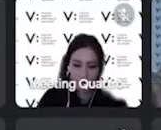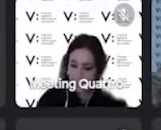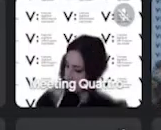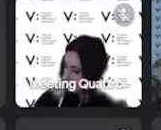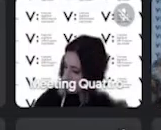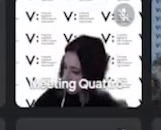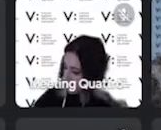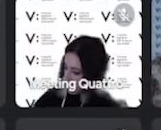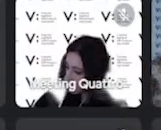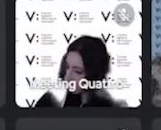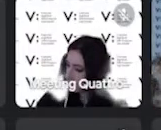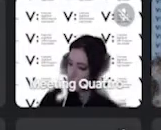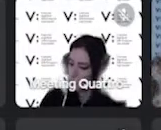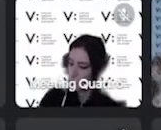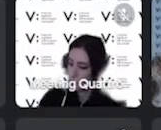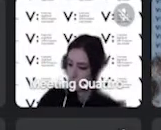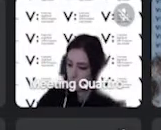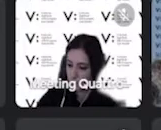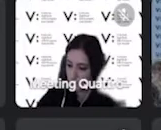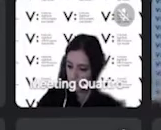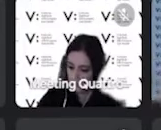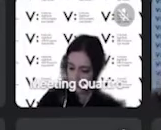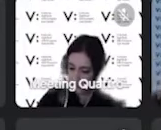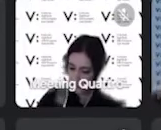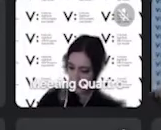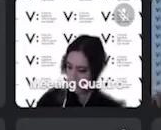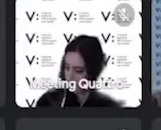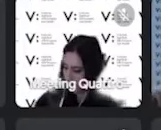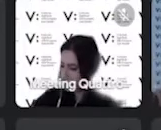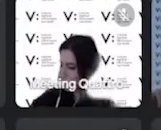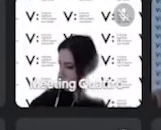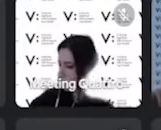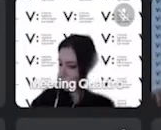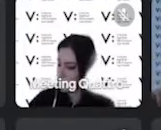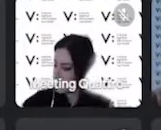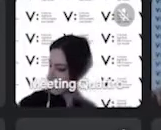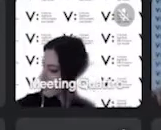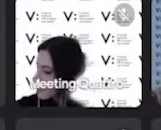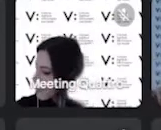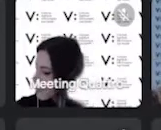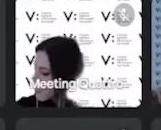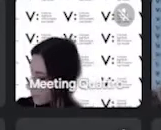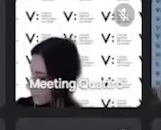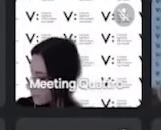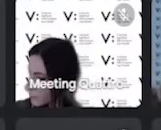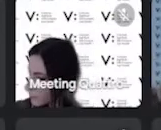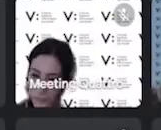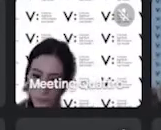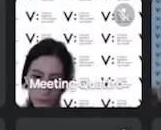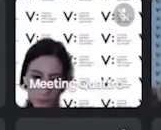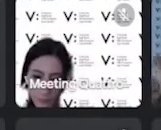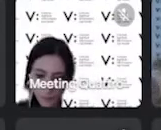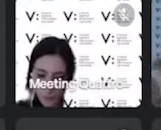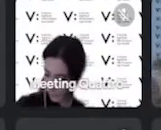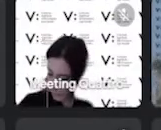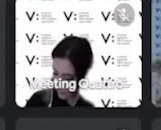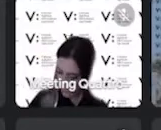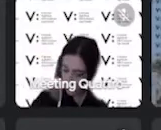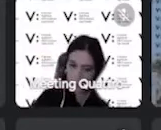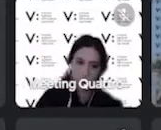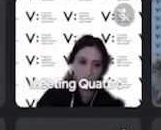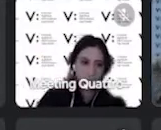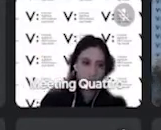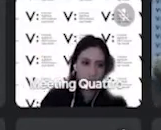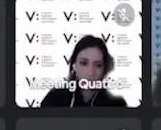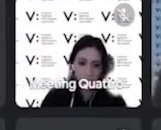professioni giuridiche classiche si accede per concorso. È un concorso, ovviamente